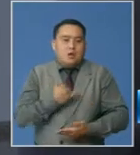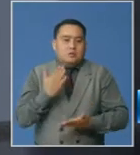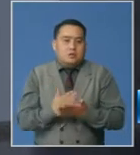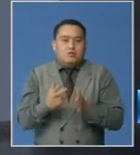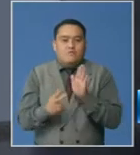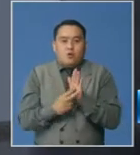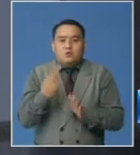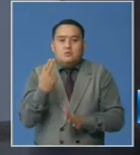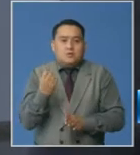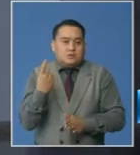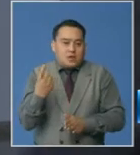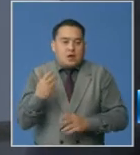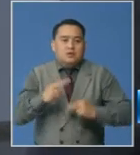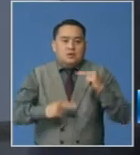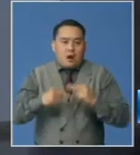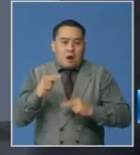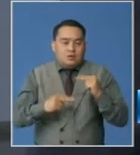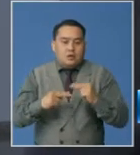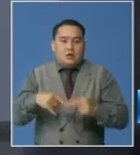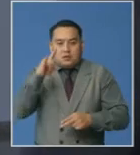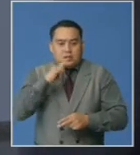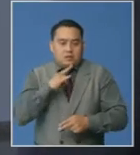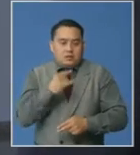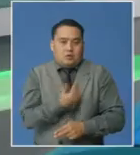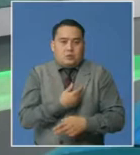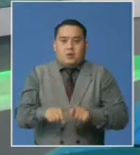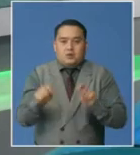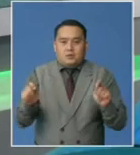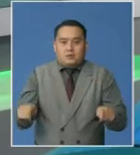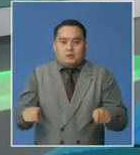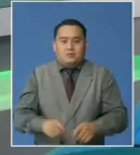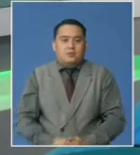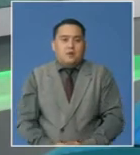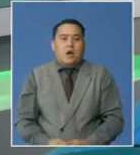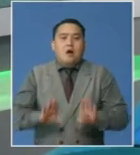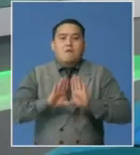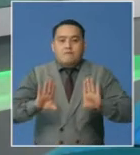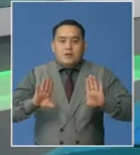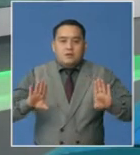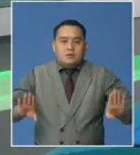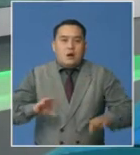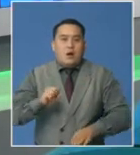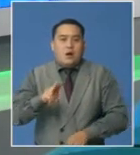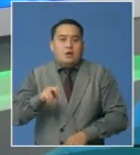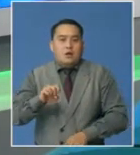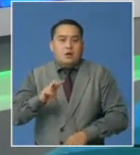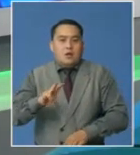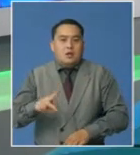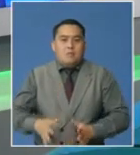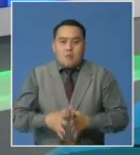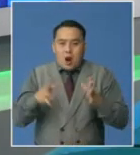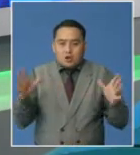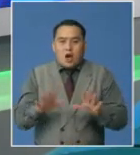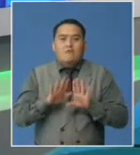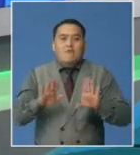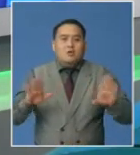цехов в приоритете строительства, еще одного в Казахстане. В выставочном павильоне «Атакент» состоялась большая